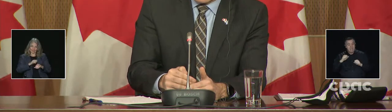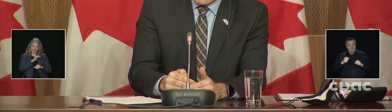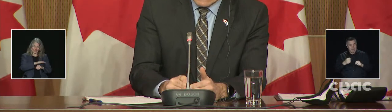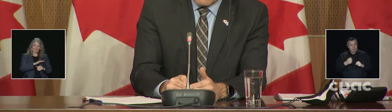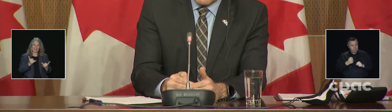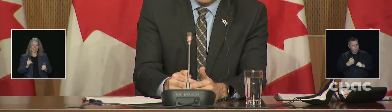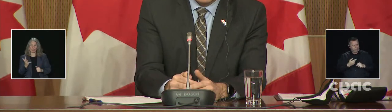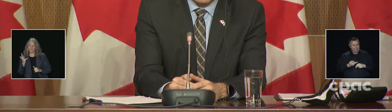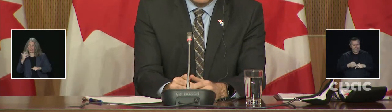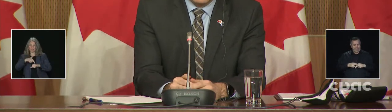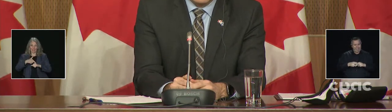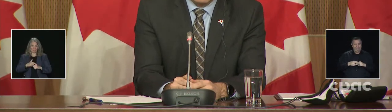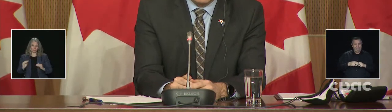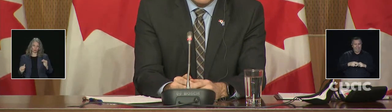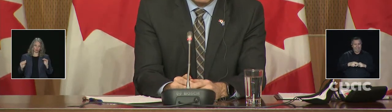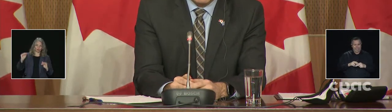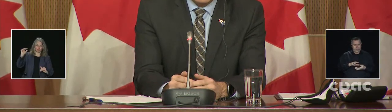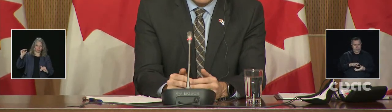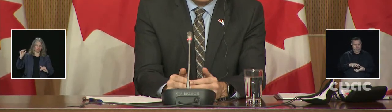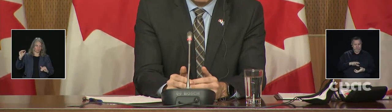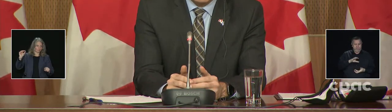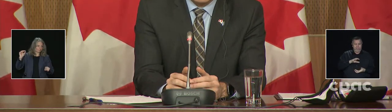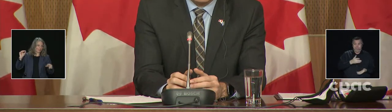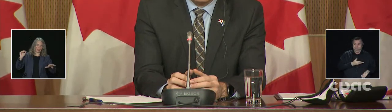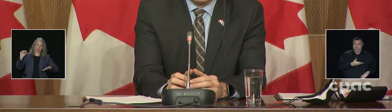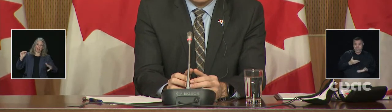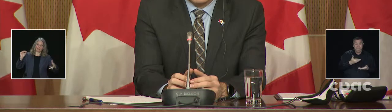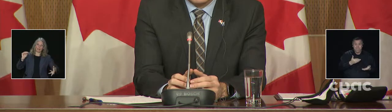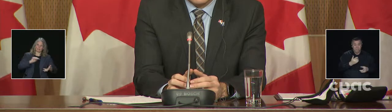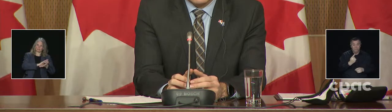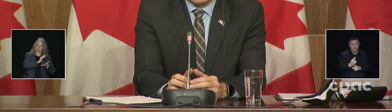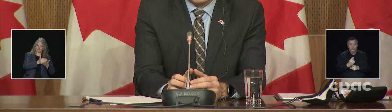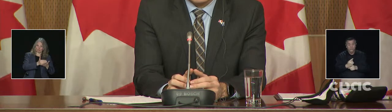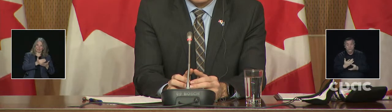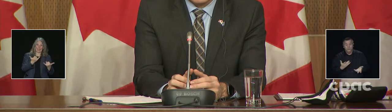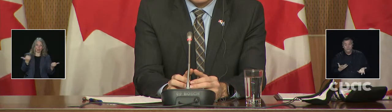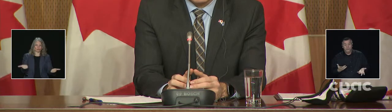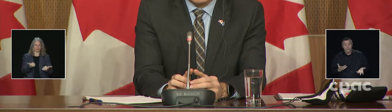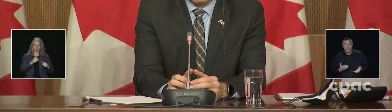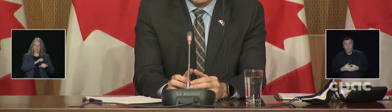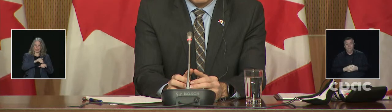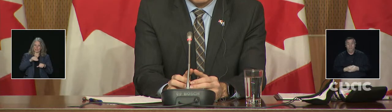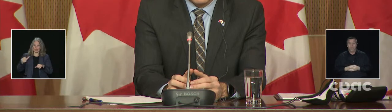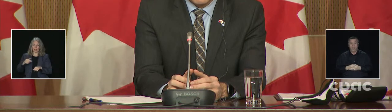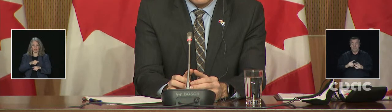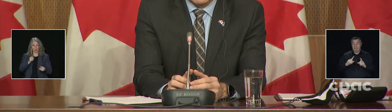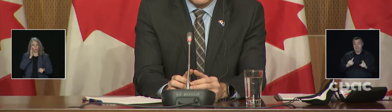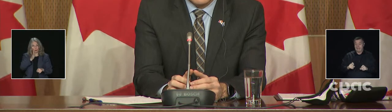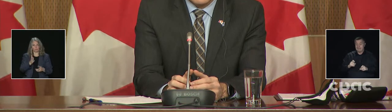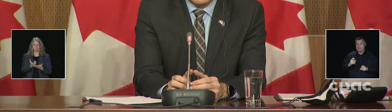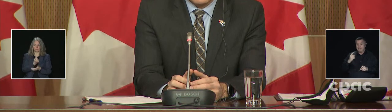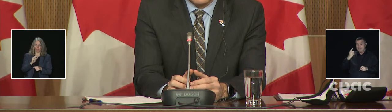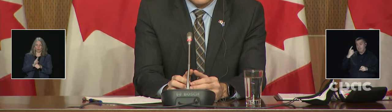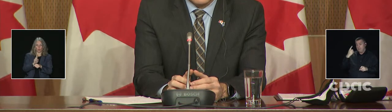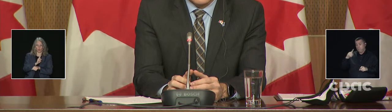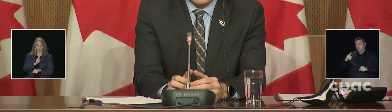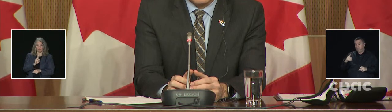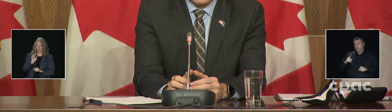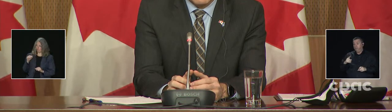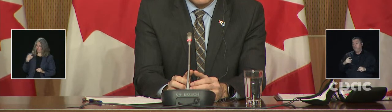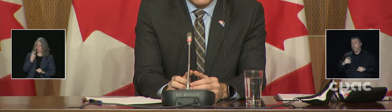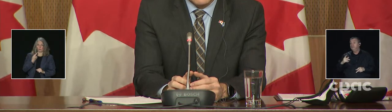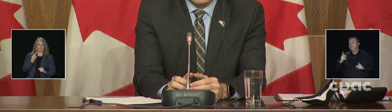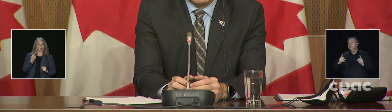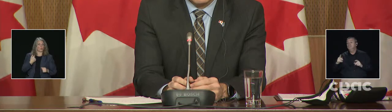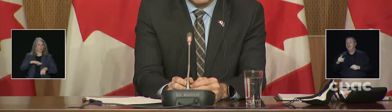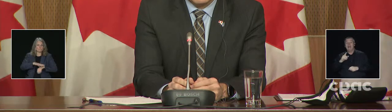d'augmenter de manière très importante la quantité de tests qui vont être disponibles pour les familles et les gens au